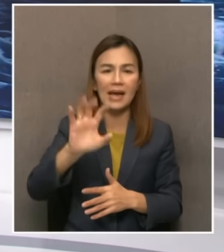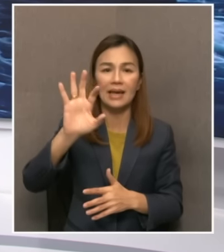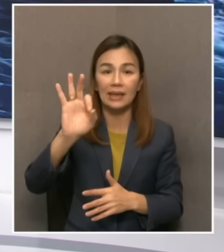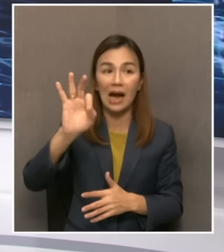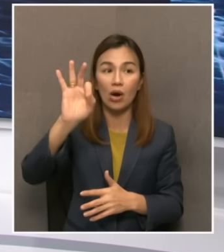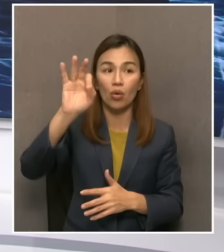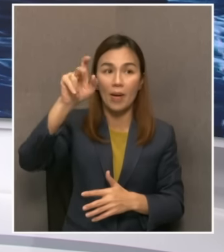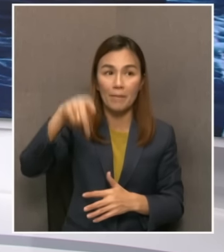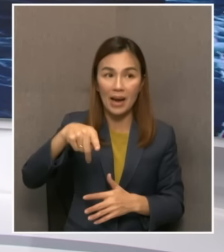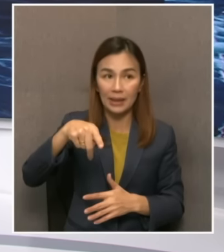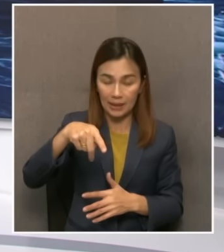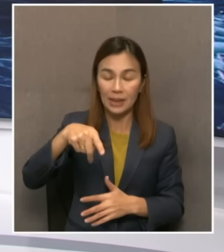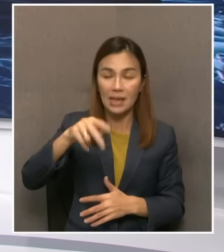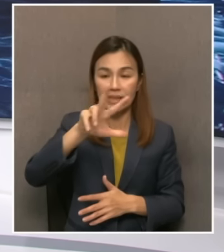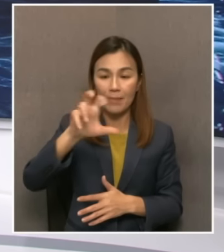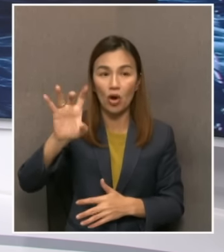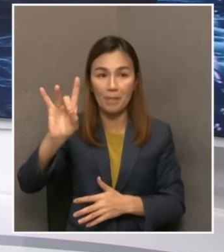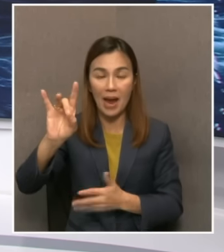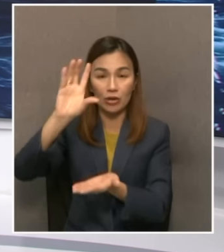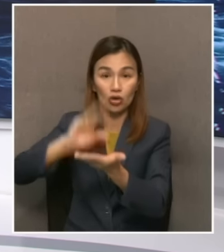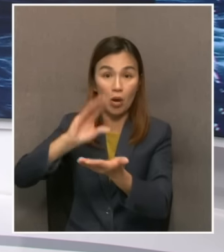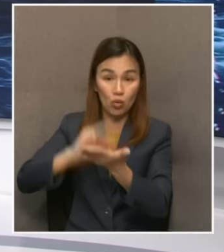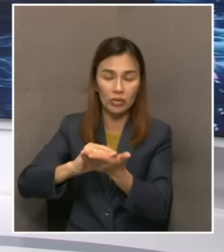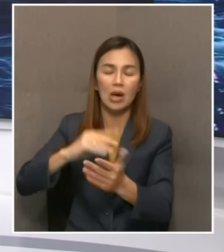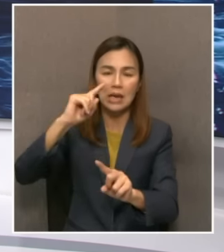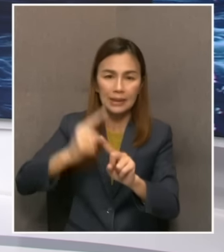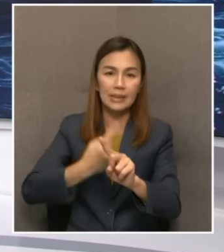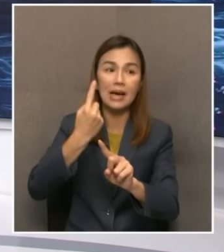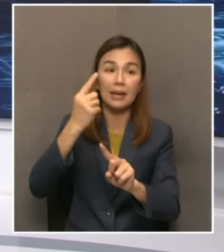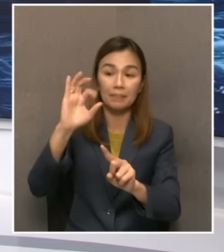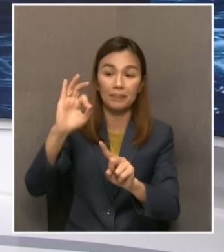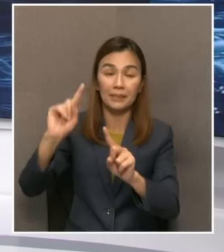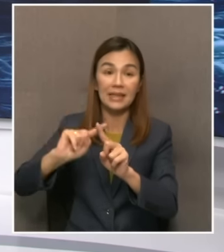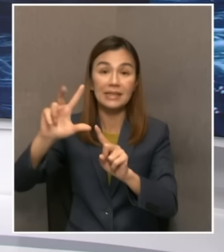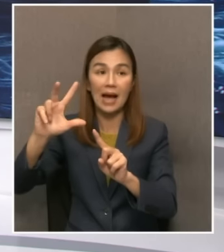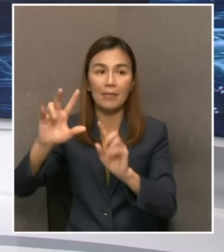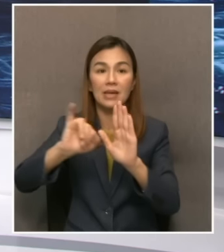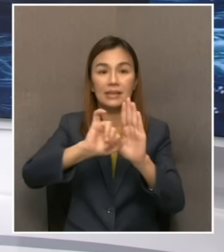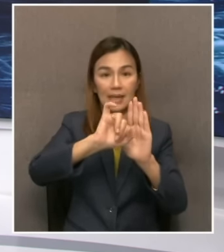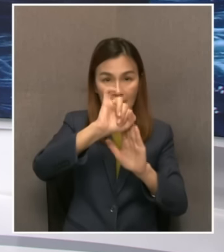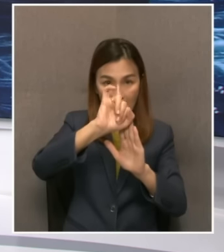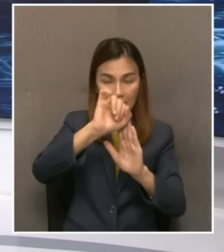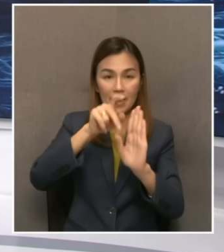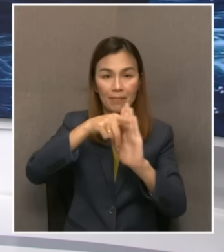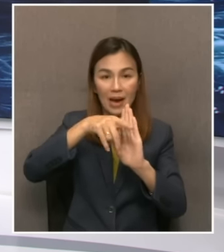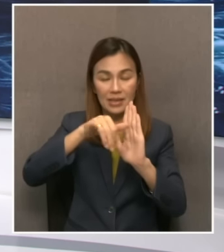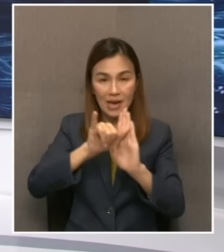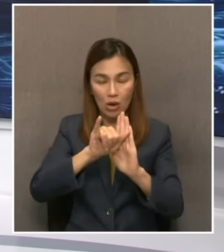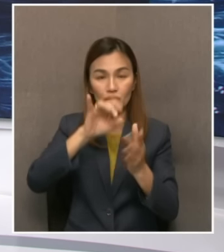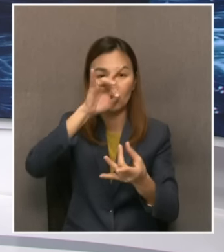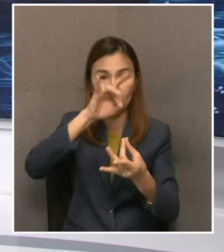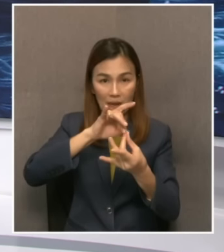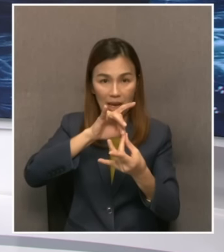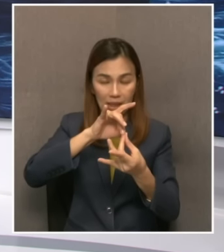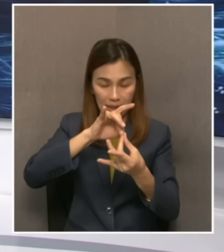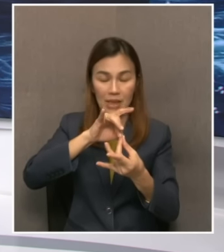609,308 ไร่นะคะเป็นข้อมูลณวันที่3กันยายนที่ผ่านมาค่ะในพื้นที่จังหวัดเชียงรายพะเยาสุโขทัยพิษณุ